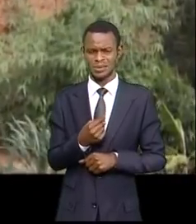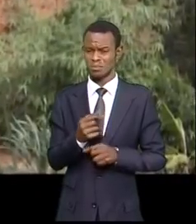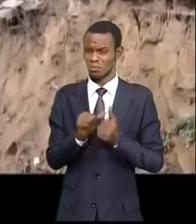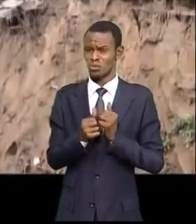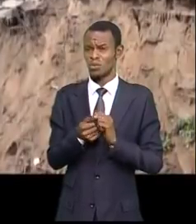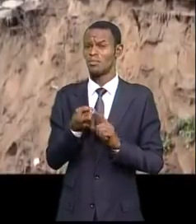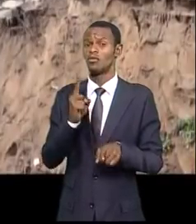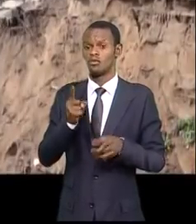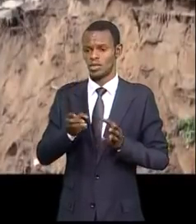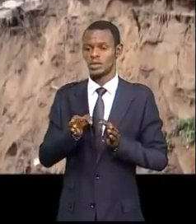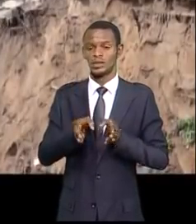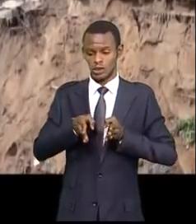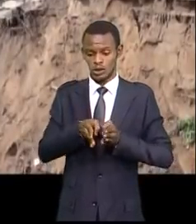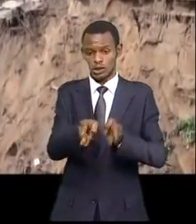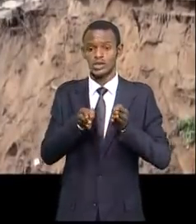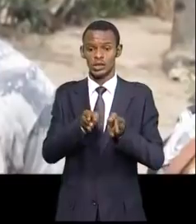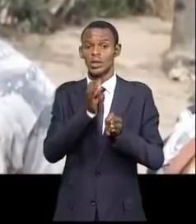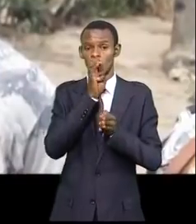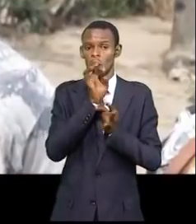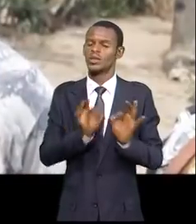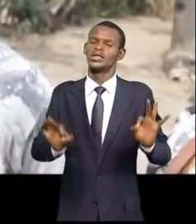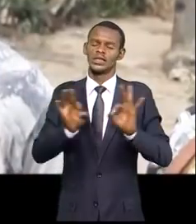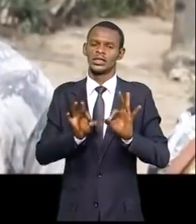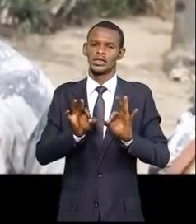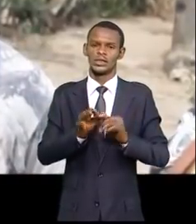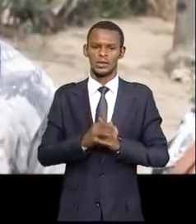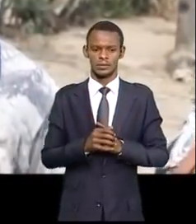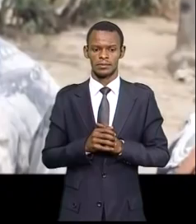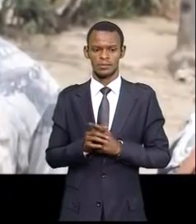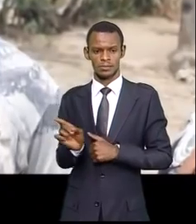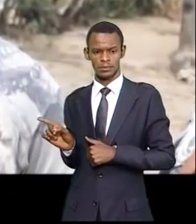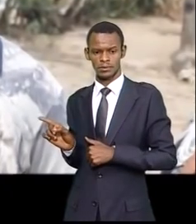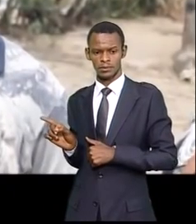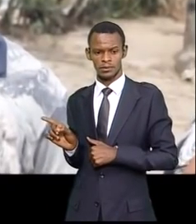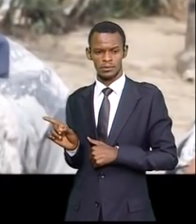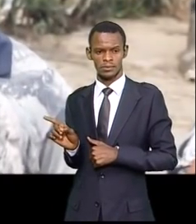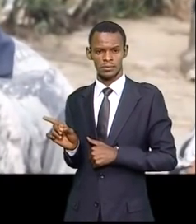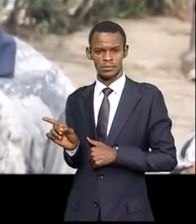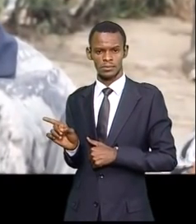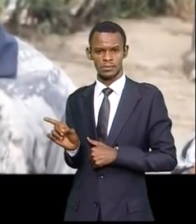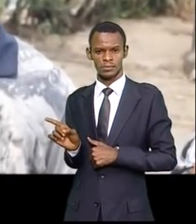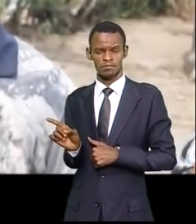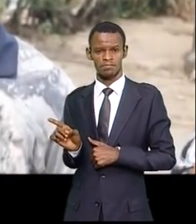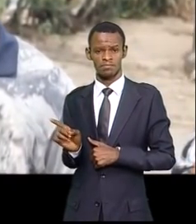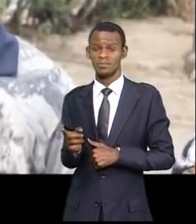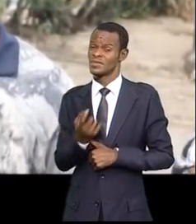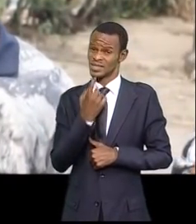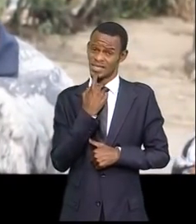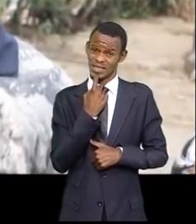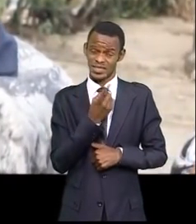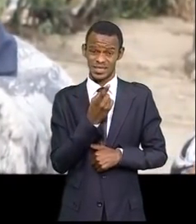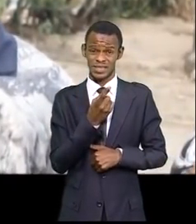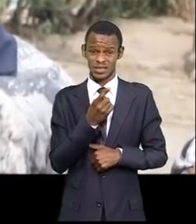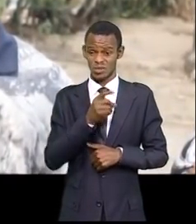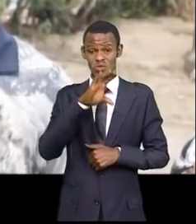base des ces processus de dégradation thomas folle as presque est dans une terre sablonneuse alors c'est